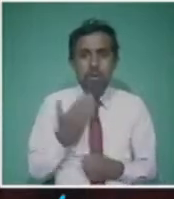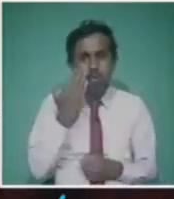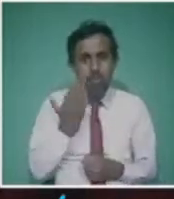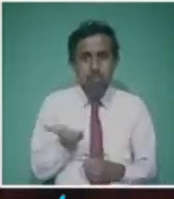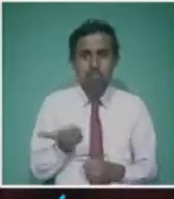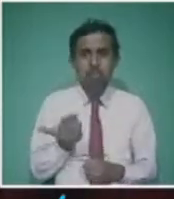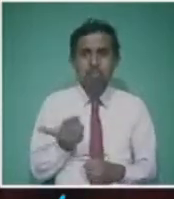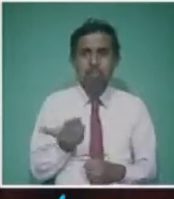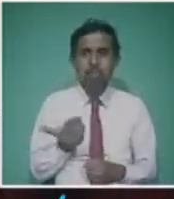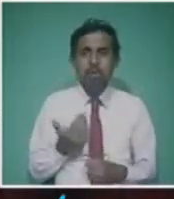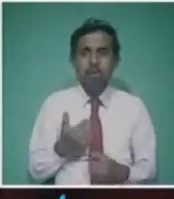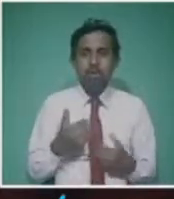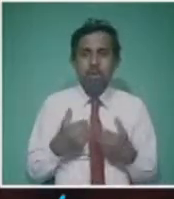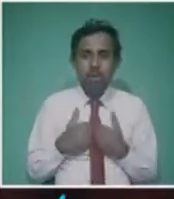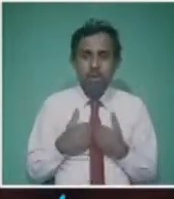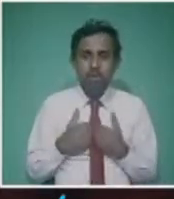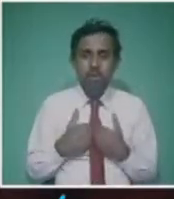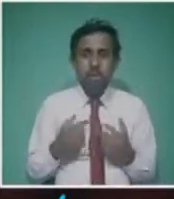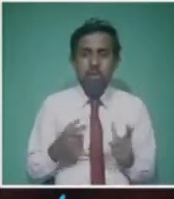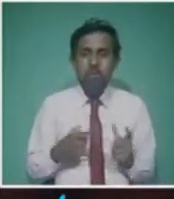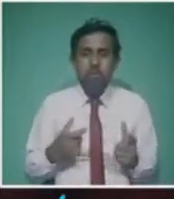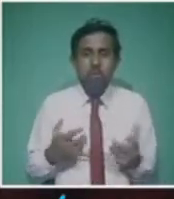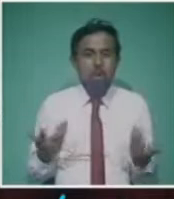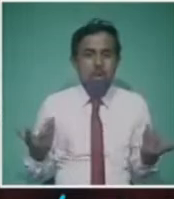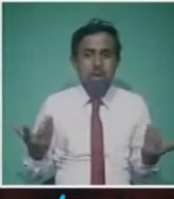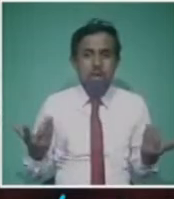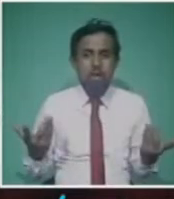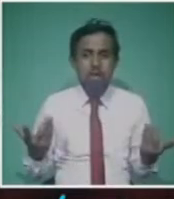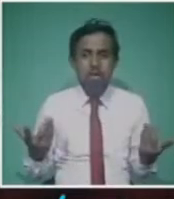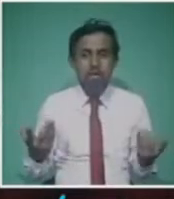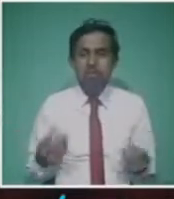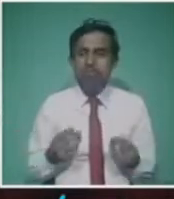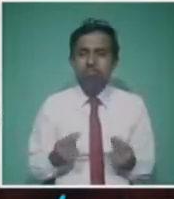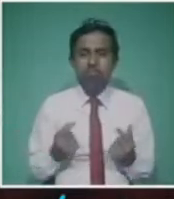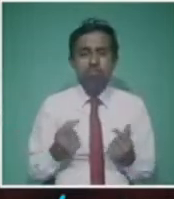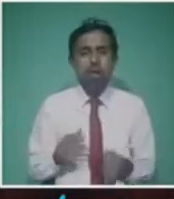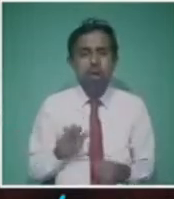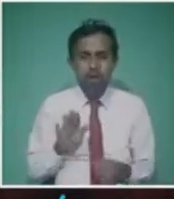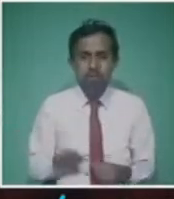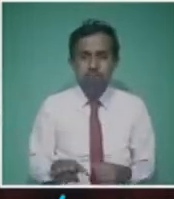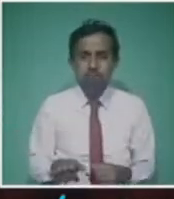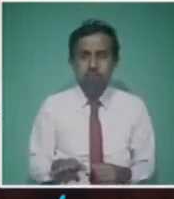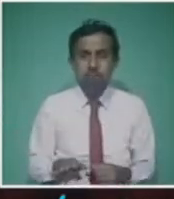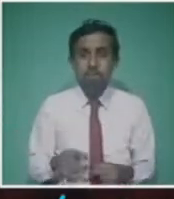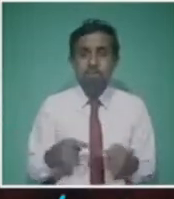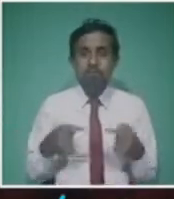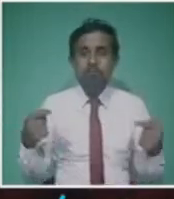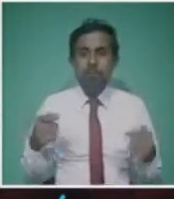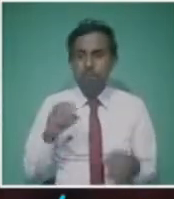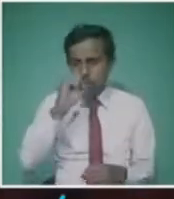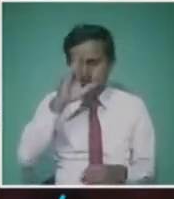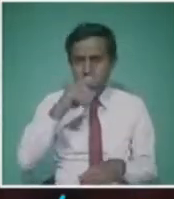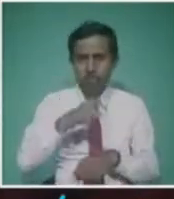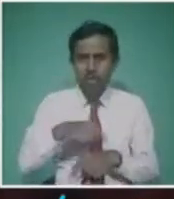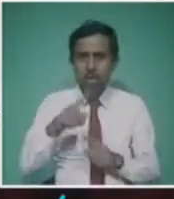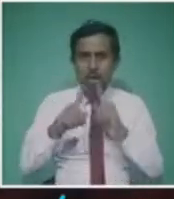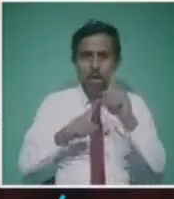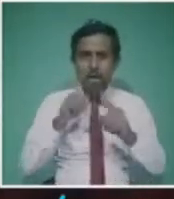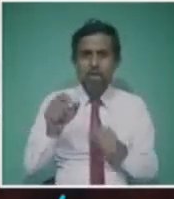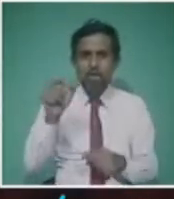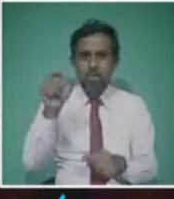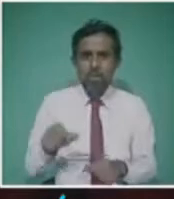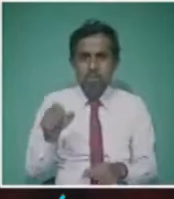දෙන්න අපි බය නැතුව නොකැපිලිව අපි ඉන්නවා බව ඒ විපක්ෂයේ උදේවරුවේ කතා කරපු